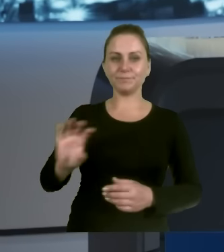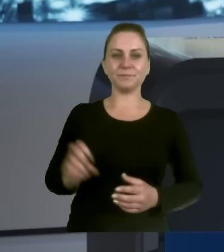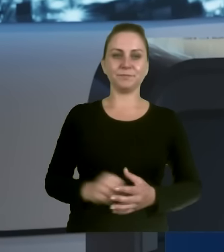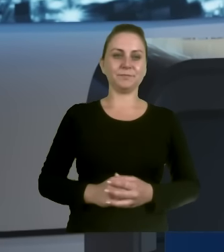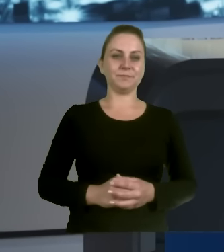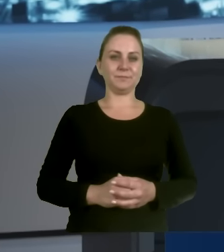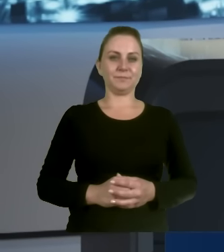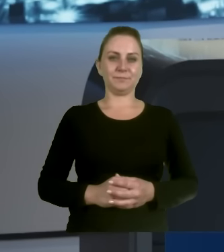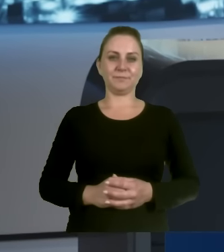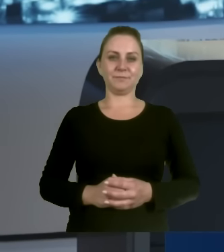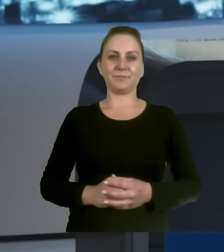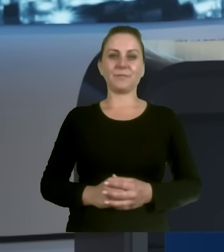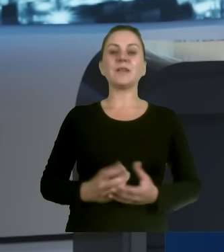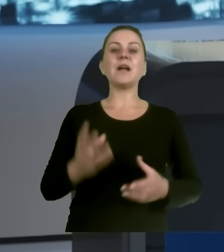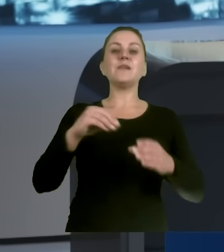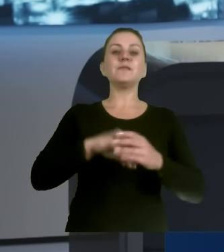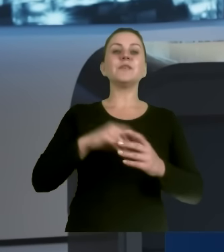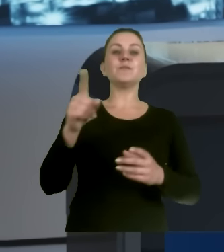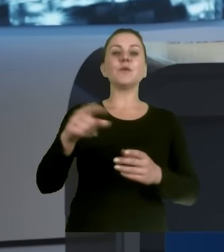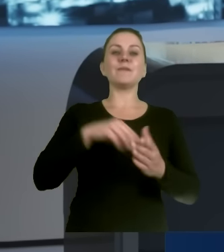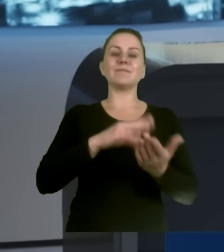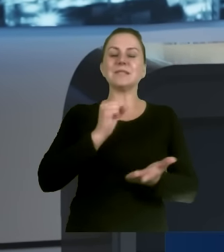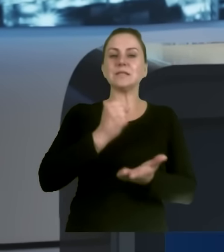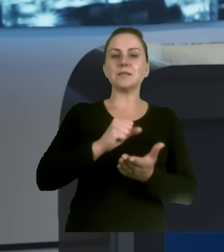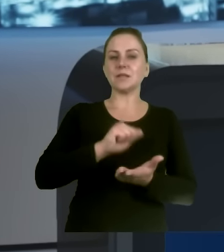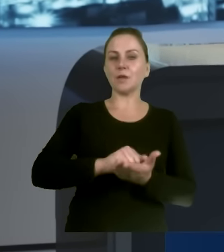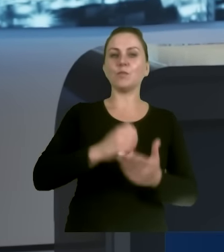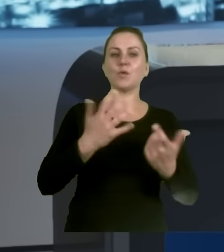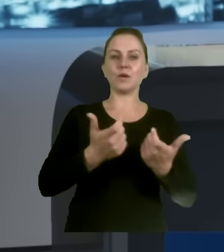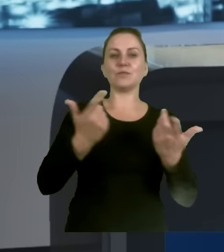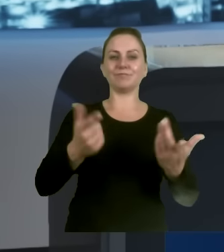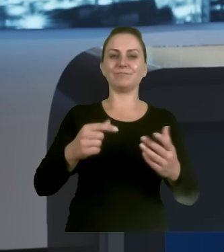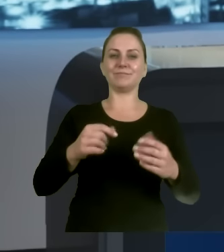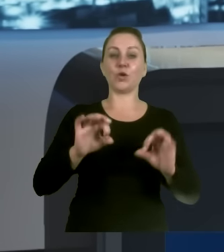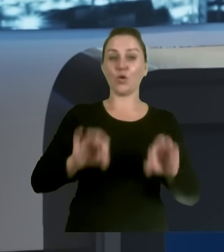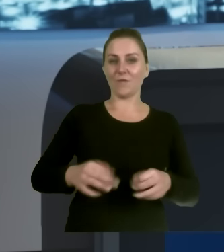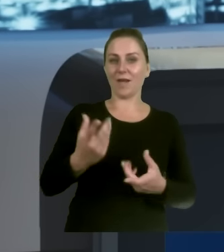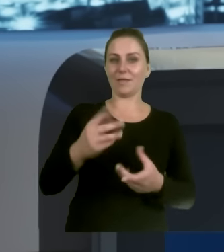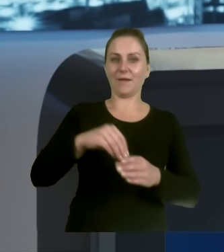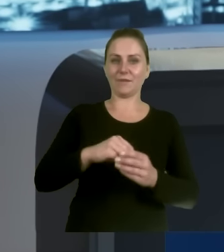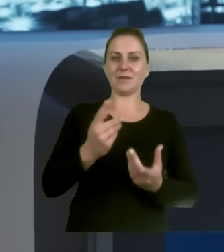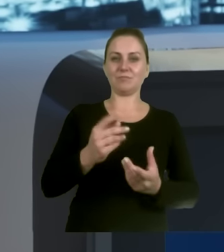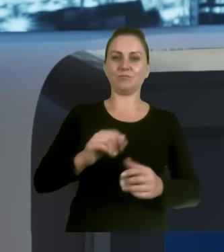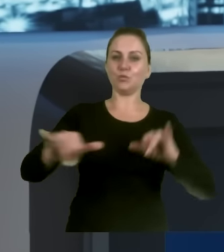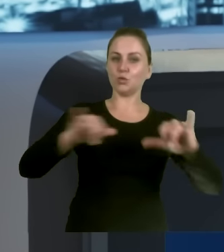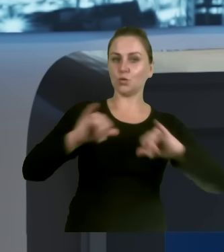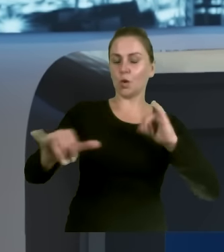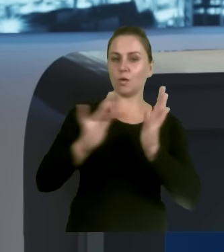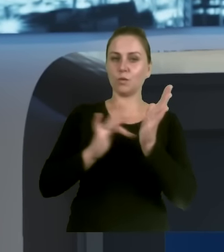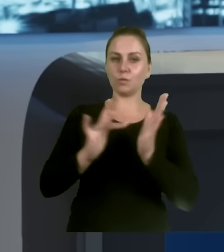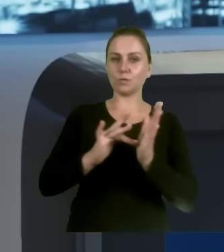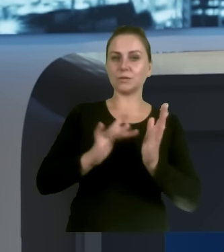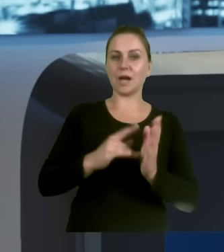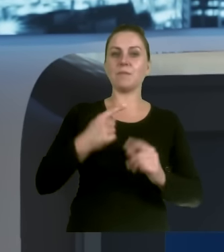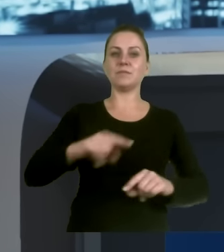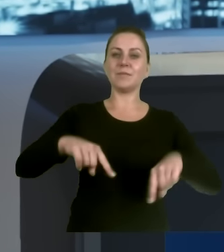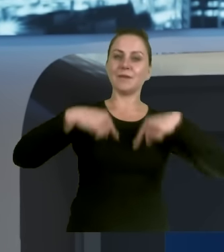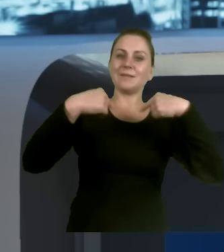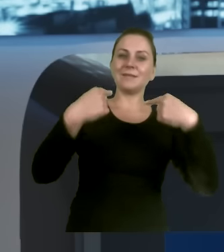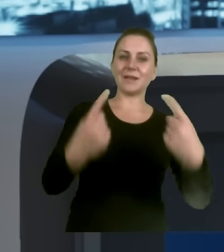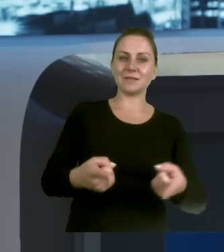Antoni, proszę Lewacka, która zajmuje się niestety oświatą w tym rządzie Tuska. wystąpiła z następną